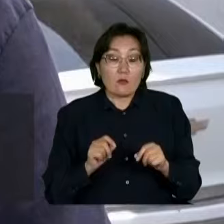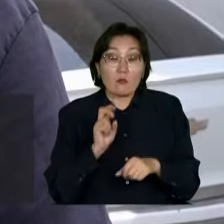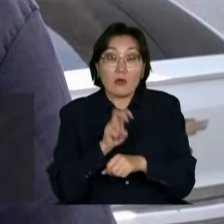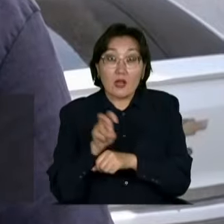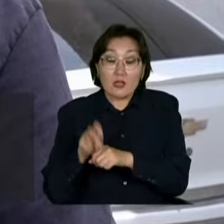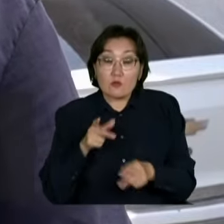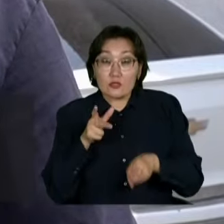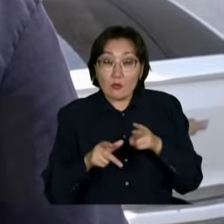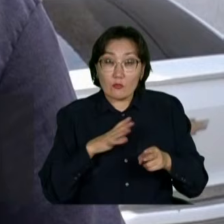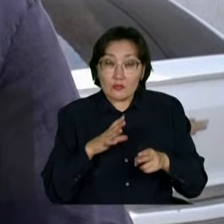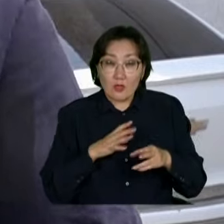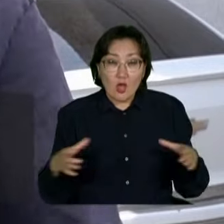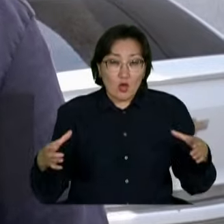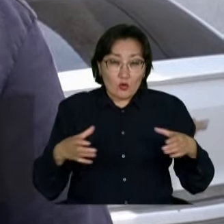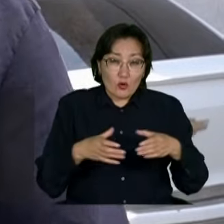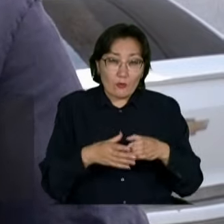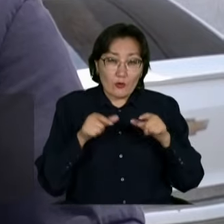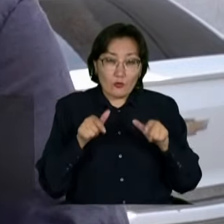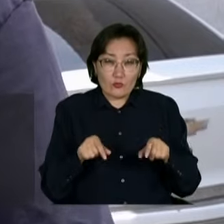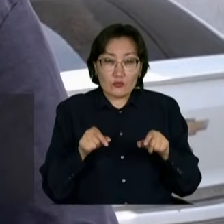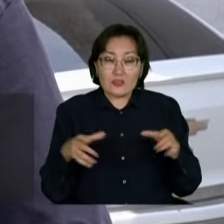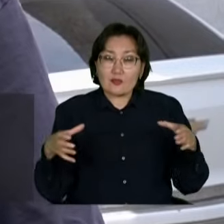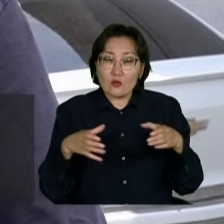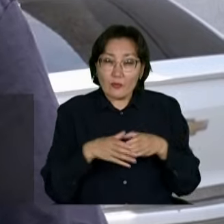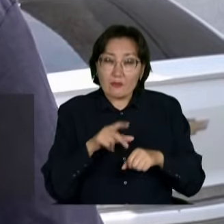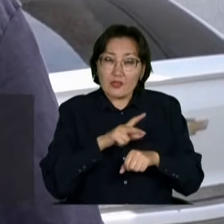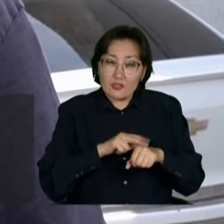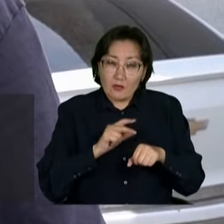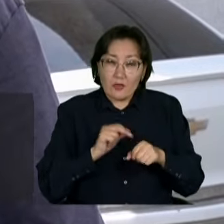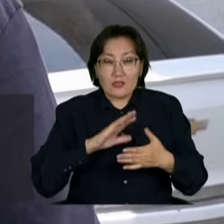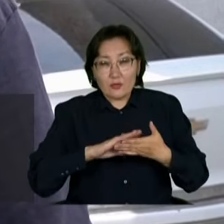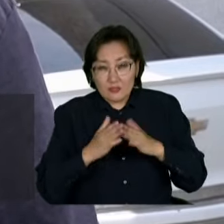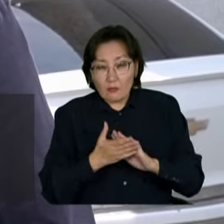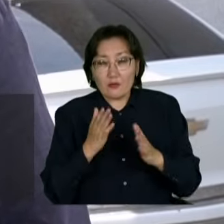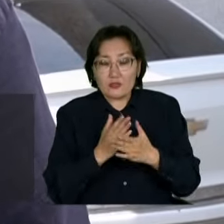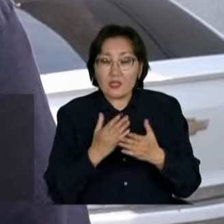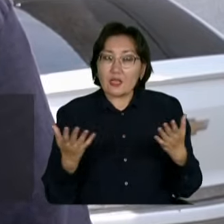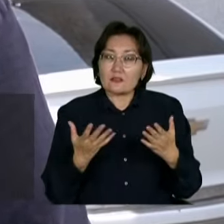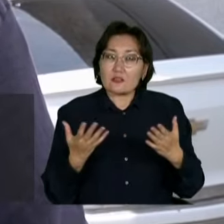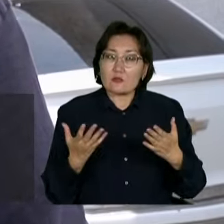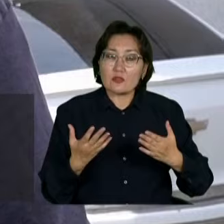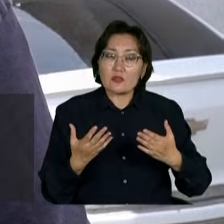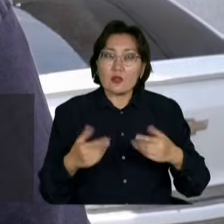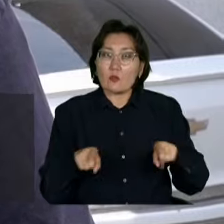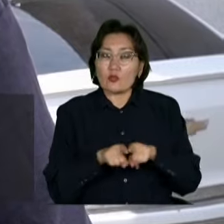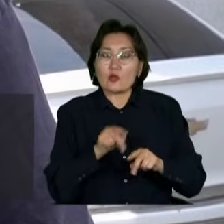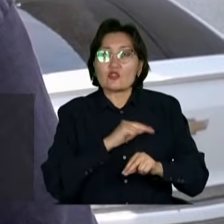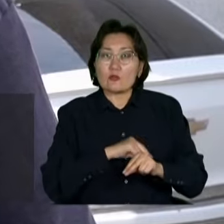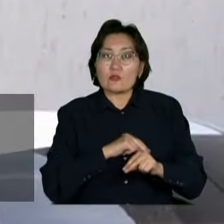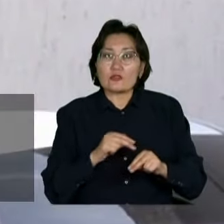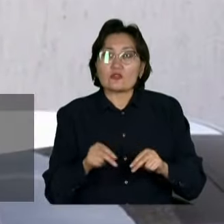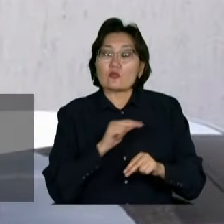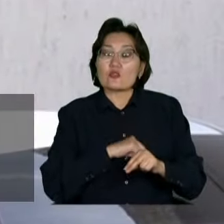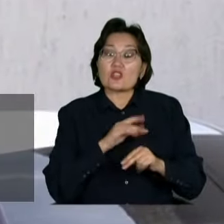қаққан. Бір сыбайлас бір бар сияқты, осы жерде милициямен ба, немесе жоғары жақпен ба, қалайша бұл жұмыс істей береді та, бұлай тоқтамайды